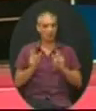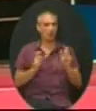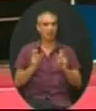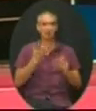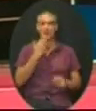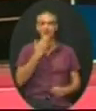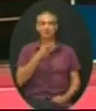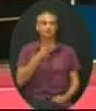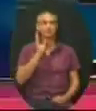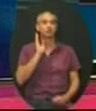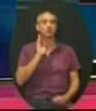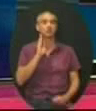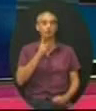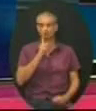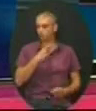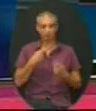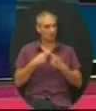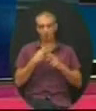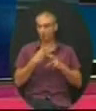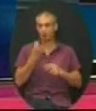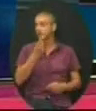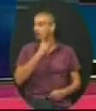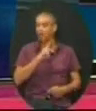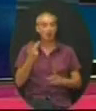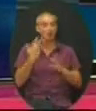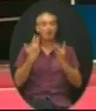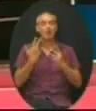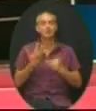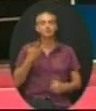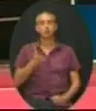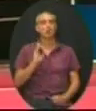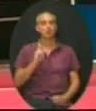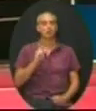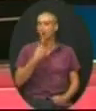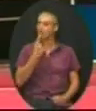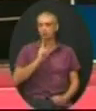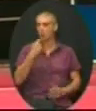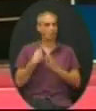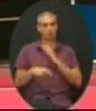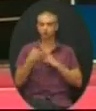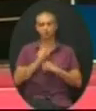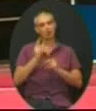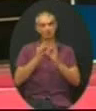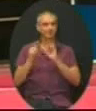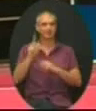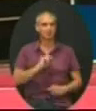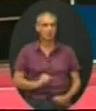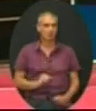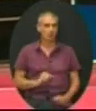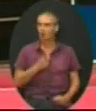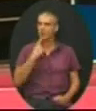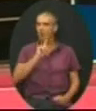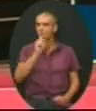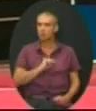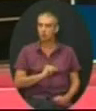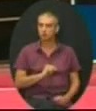מדינת ישראל. לא, אבל הייתה גם עמדה מקצועית שלא נוגעת רק לכסף. לא, רק על מספר הצוללות. לא אמרו לא לרכוש את הצוללות הספציפיות האלה. לא אמרו